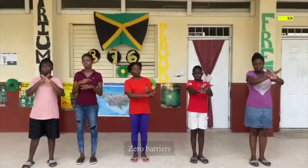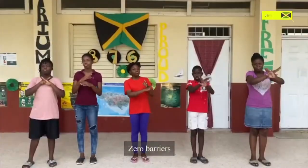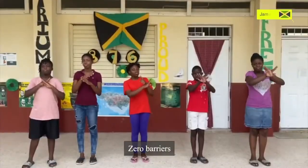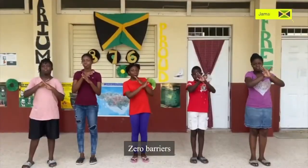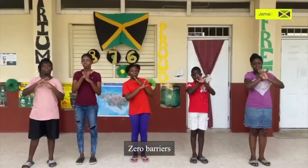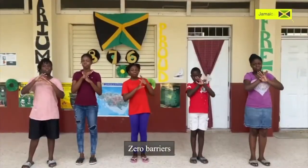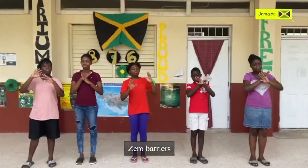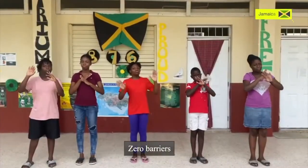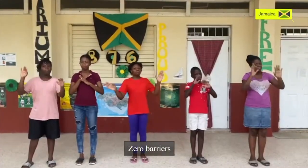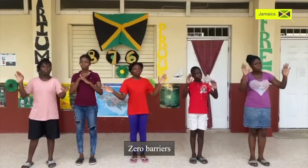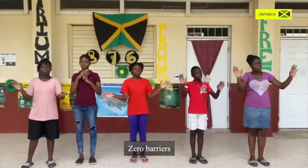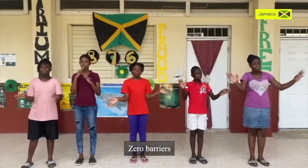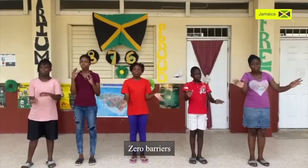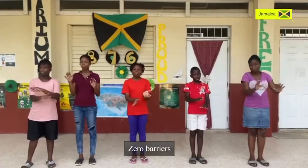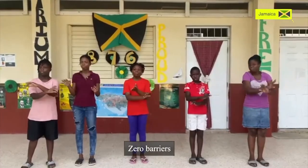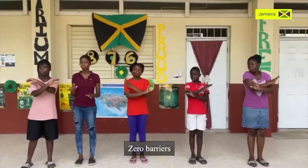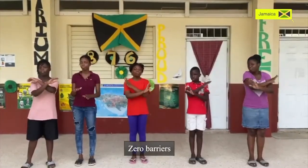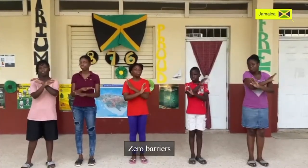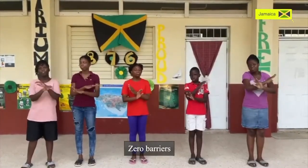Zero